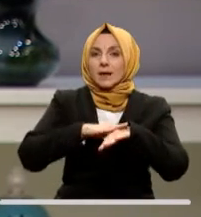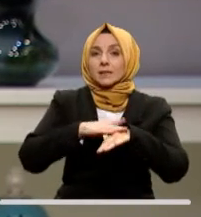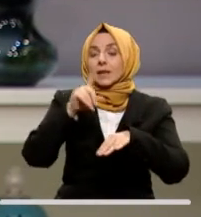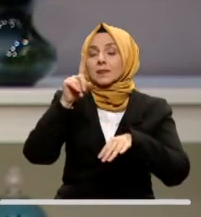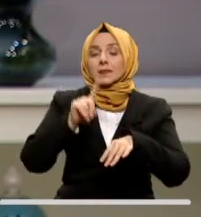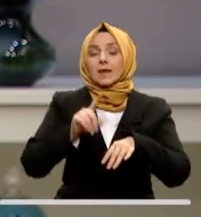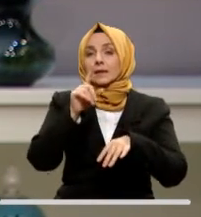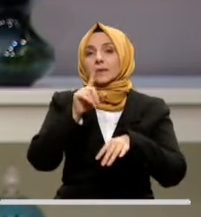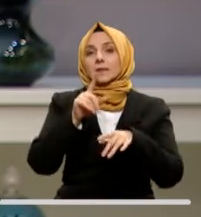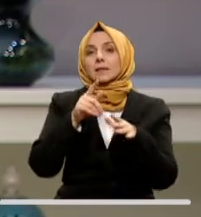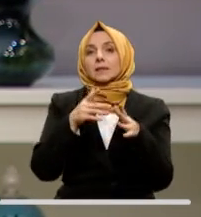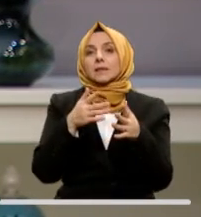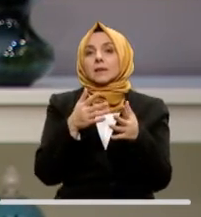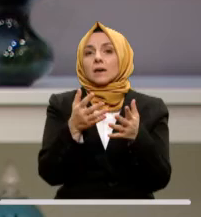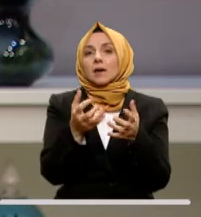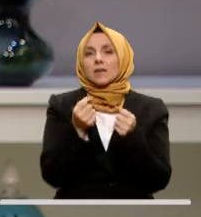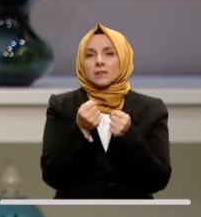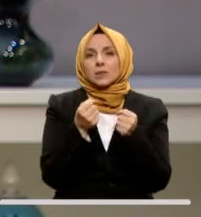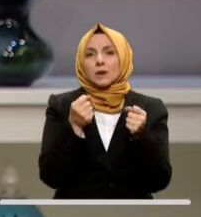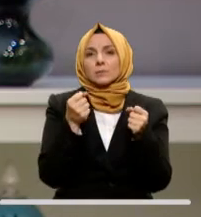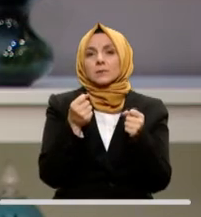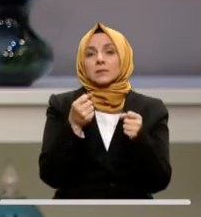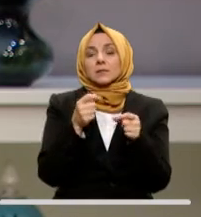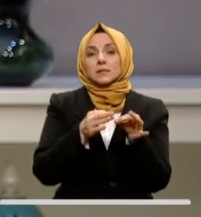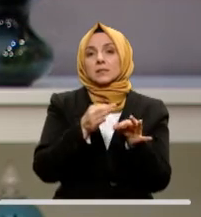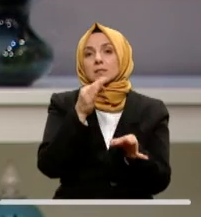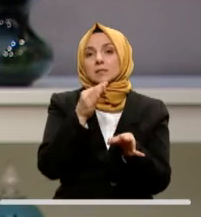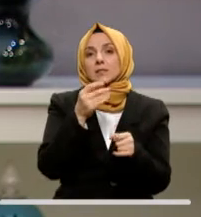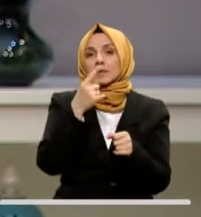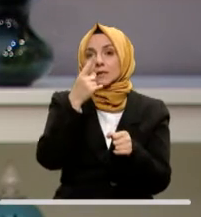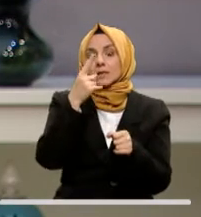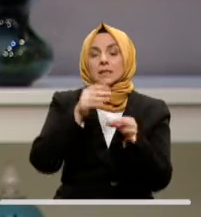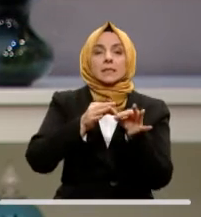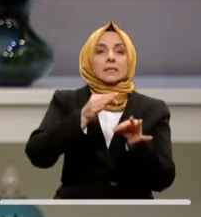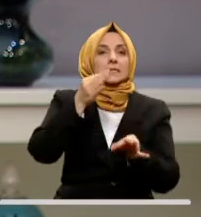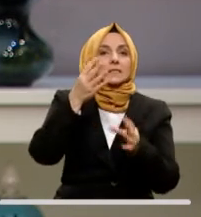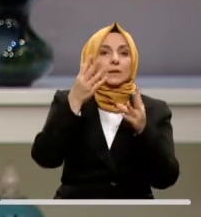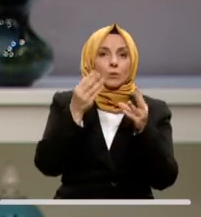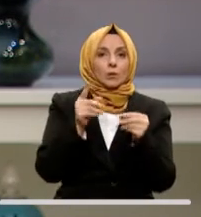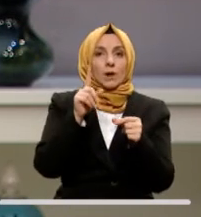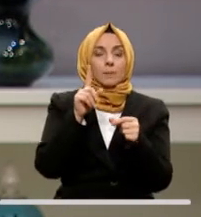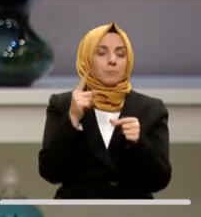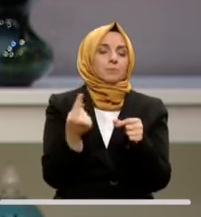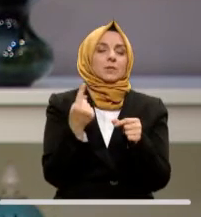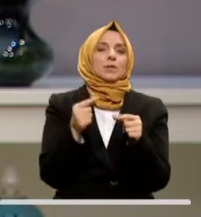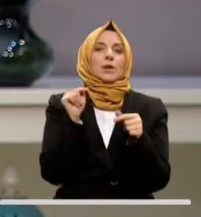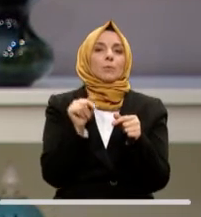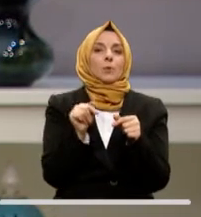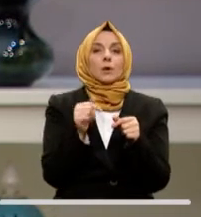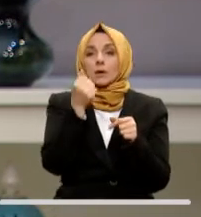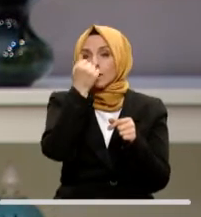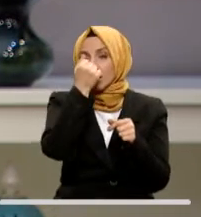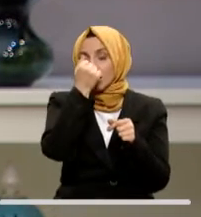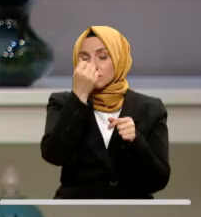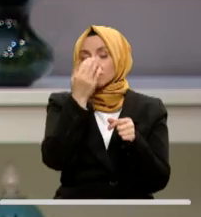olan bir konu ev başka hiçbir yerden Erişime imkanımız yok alma imkanımız yok üretme imkanımız yok O yüzden kan